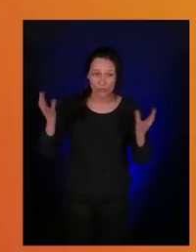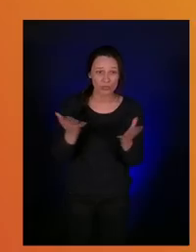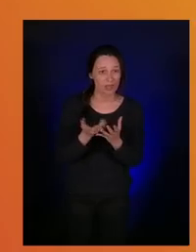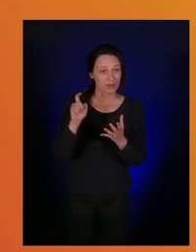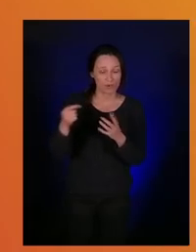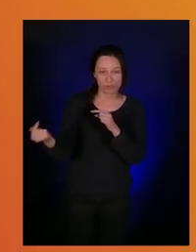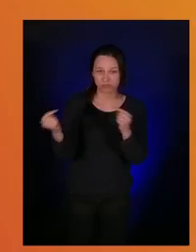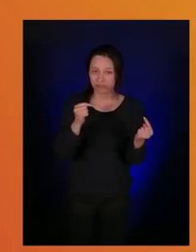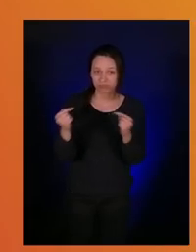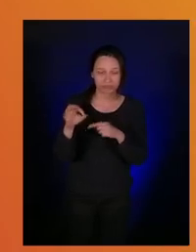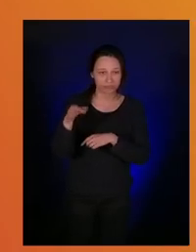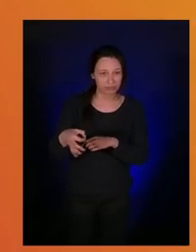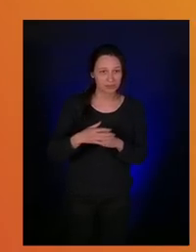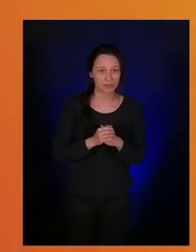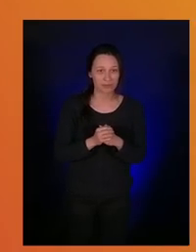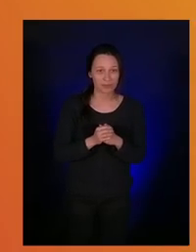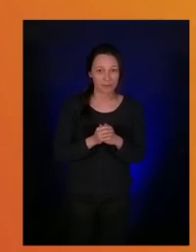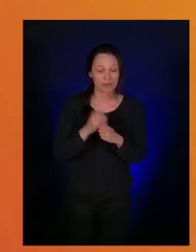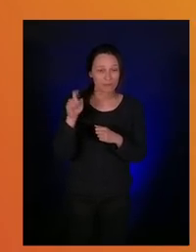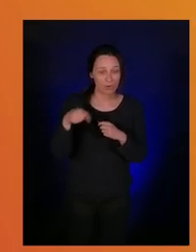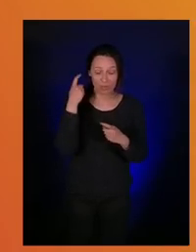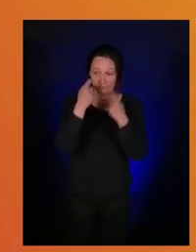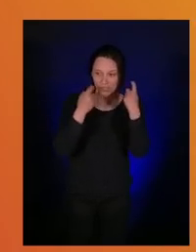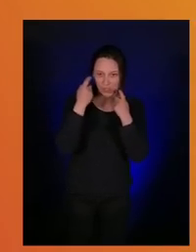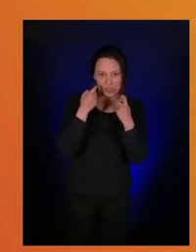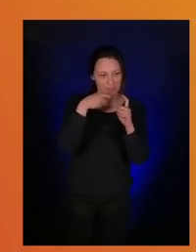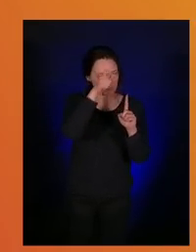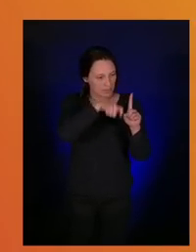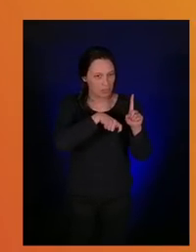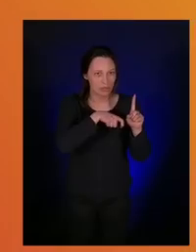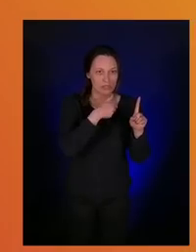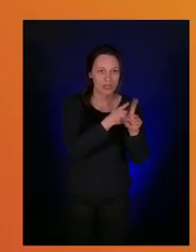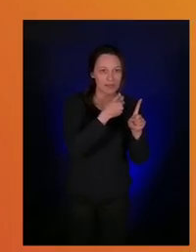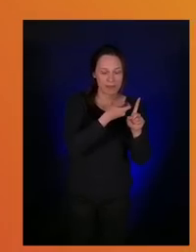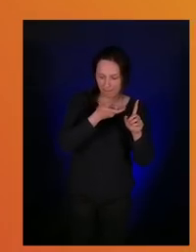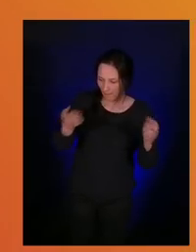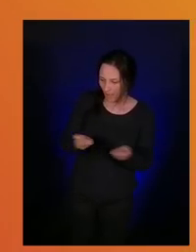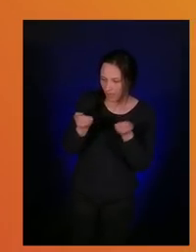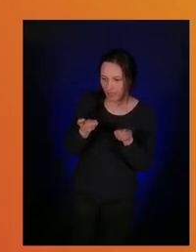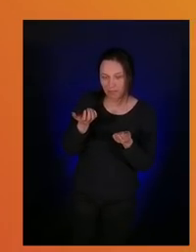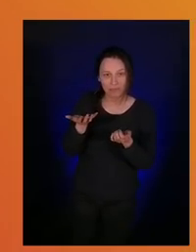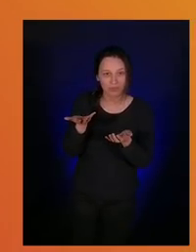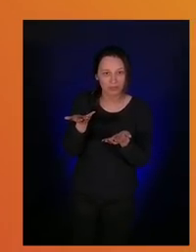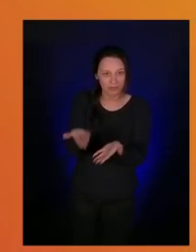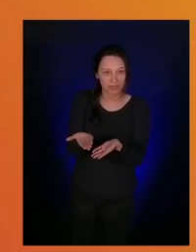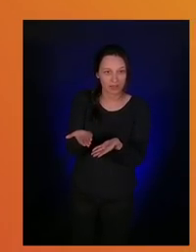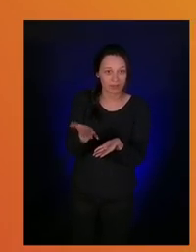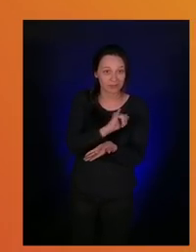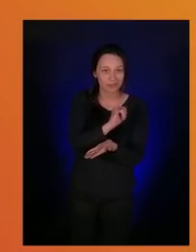là ou du camarade qui aura en charge d'animer cette activité au sein de l'activité